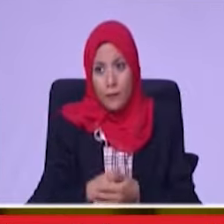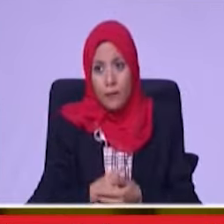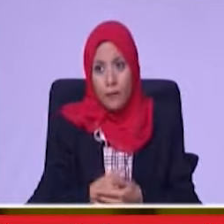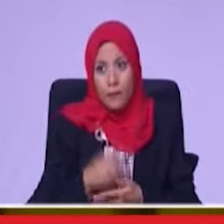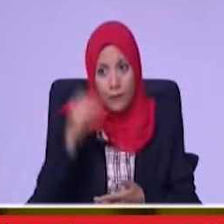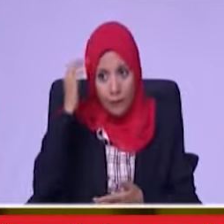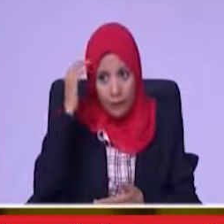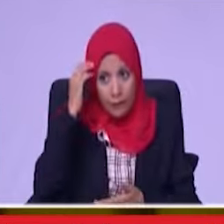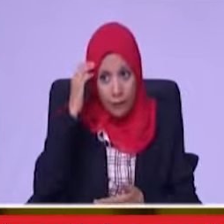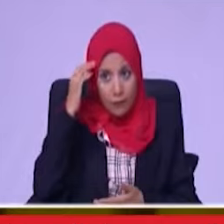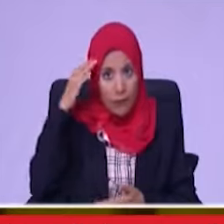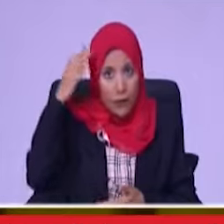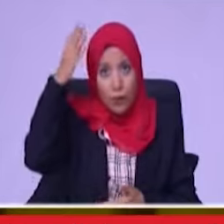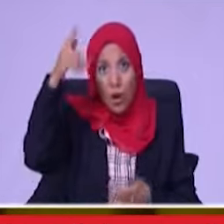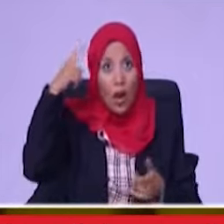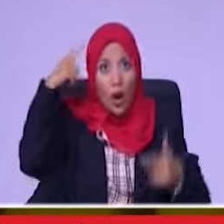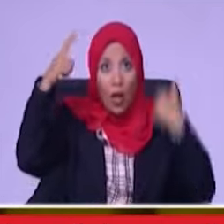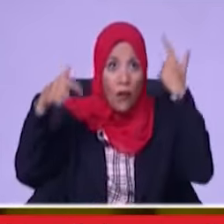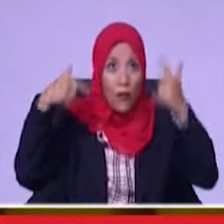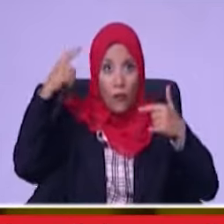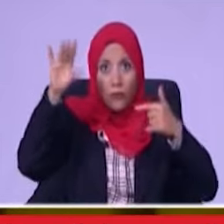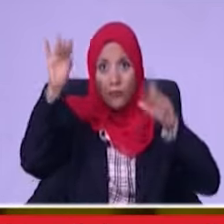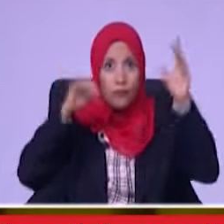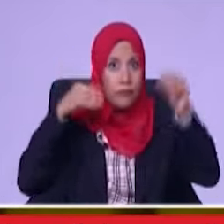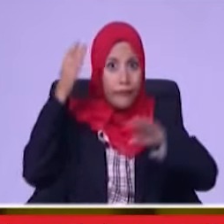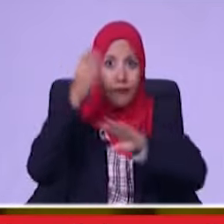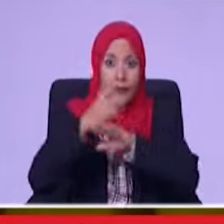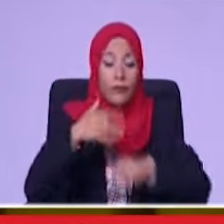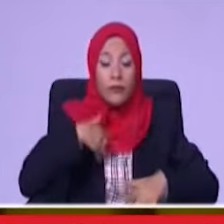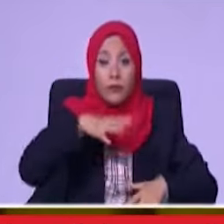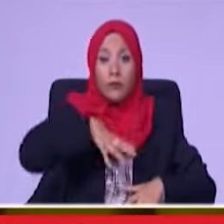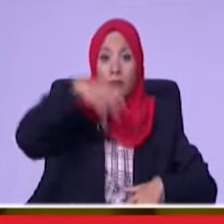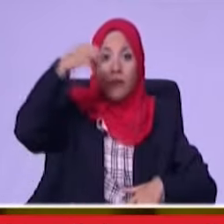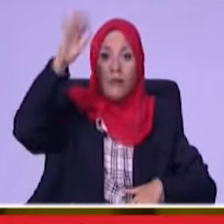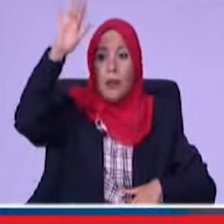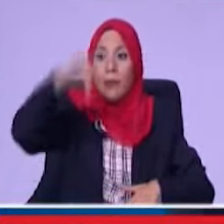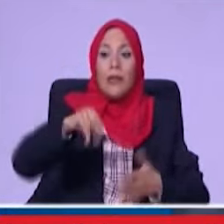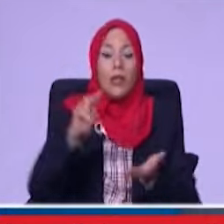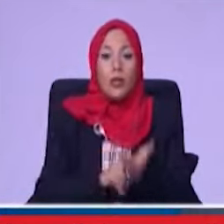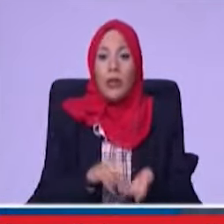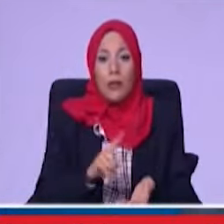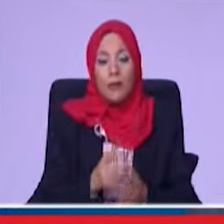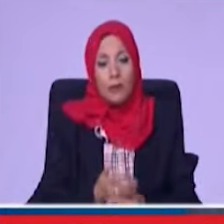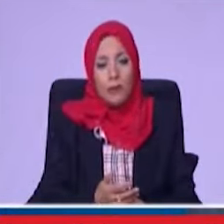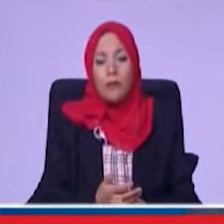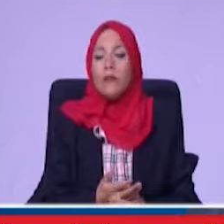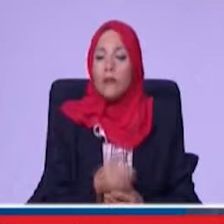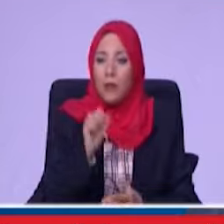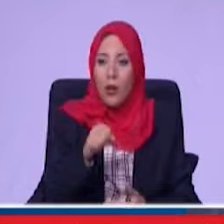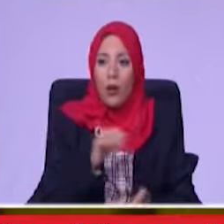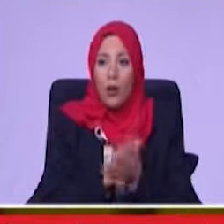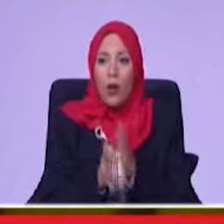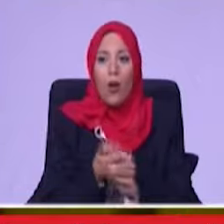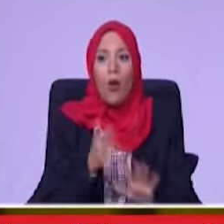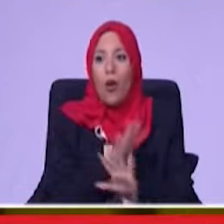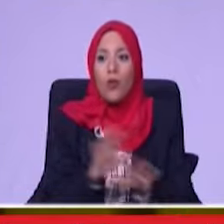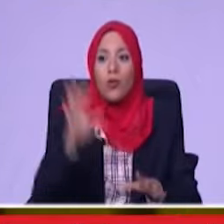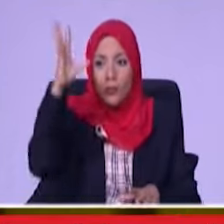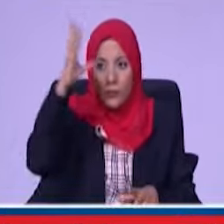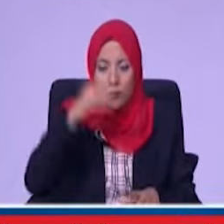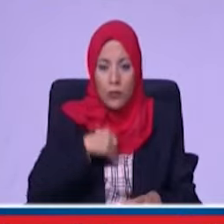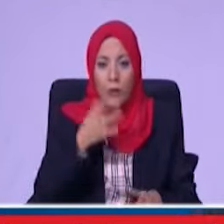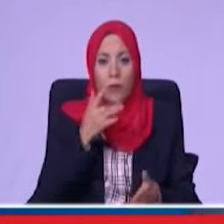مش هيقدر يجيبها، لكن اتفقنا على ان الروح ما بتنزلش تاني. مظبوط، النور صحيح، خلاص مفيش روح بتنزل فيمسك تاني،